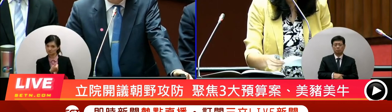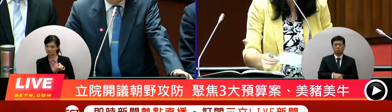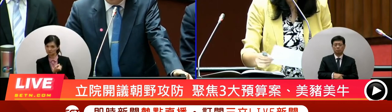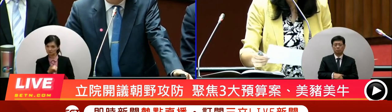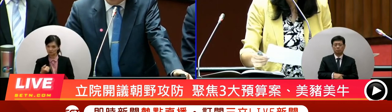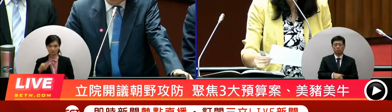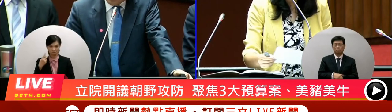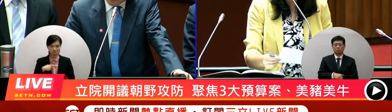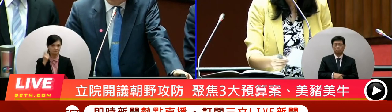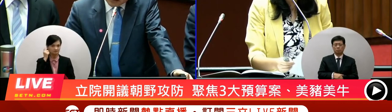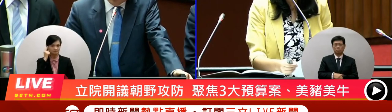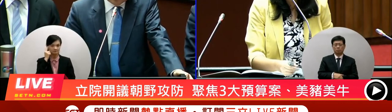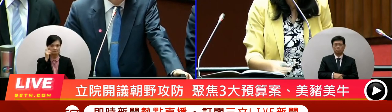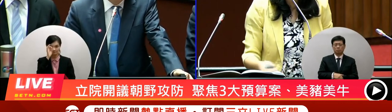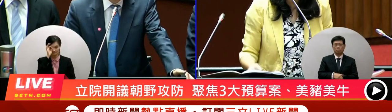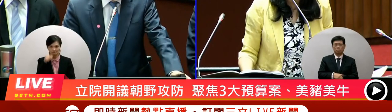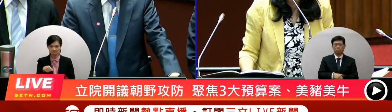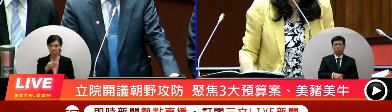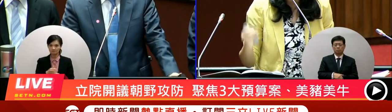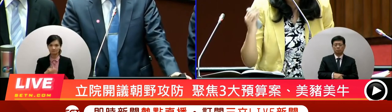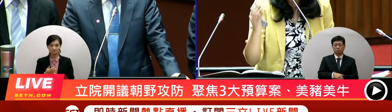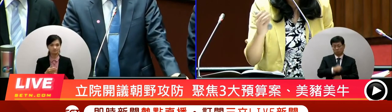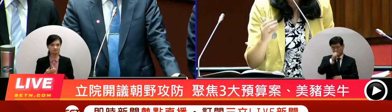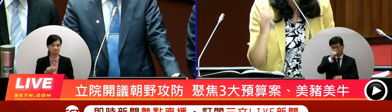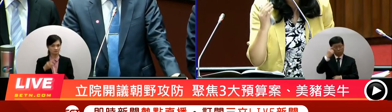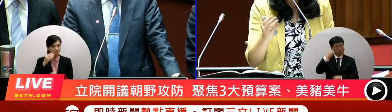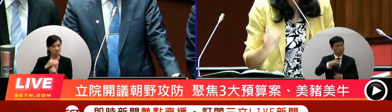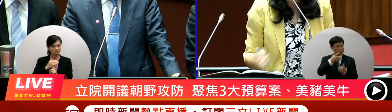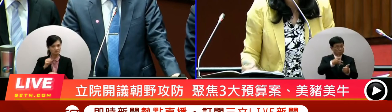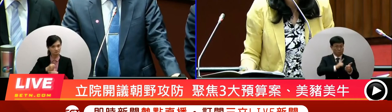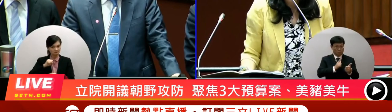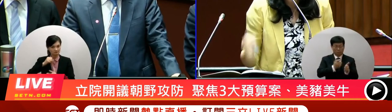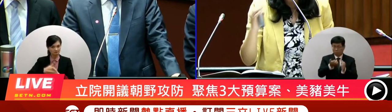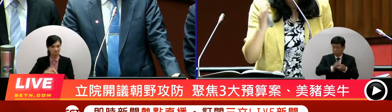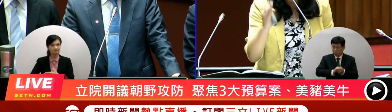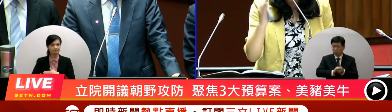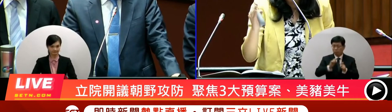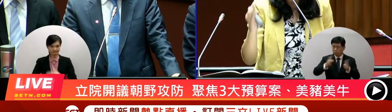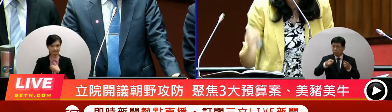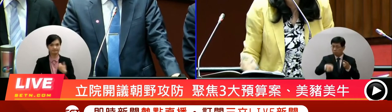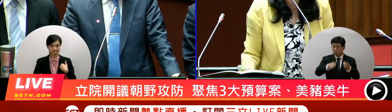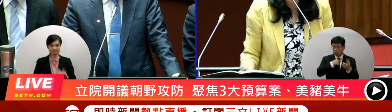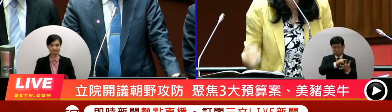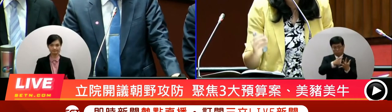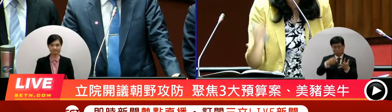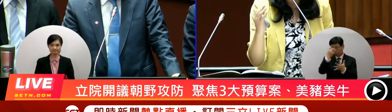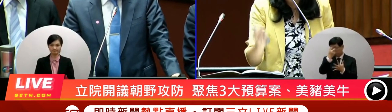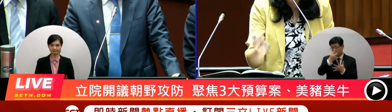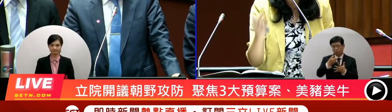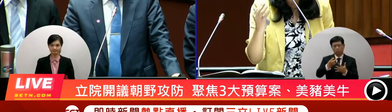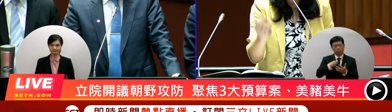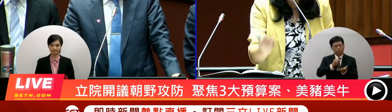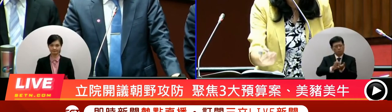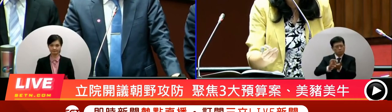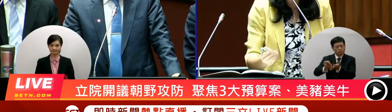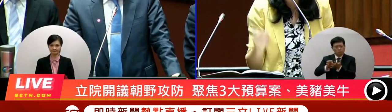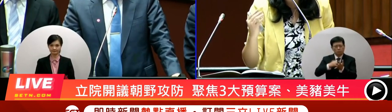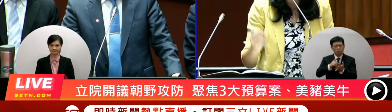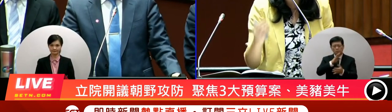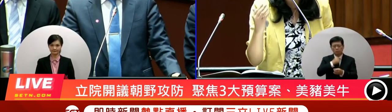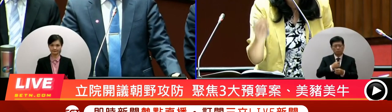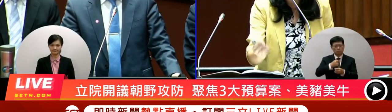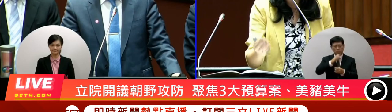哈批数。 那请教一下，您有没有预估过这样子的逐批查验大概会用掉多少的试